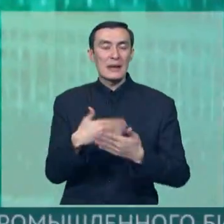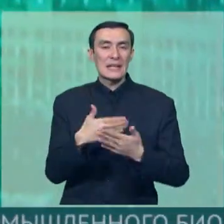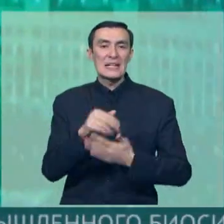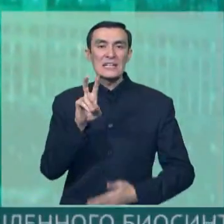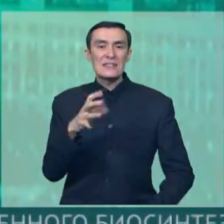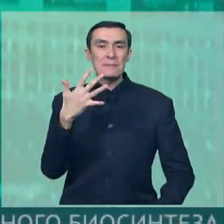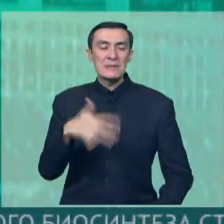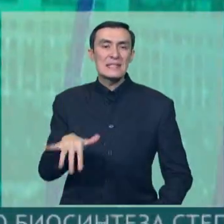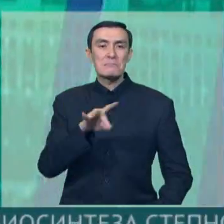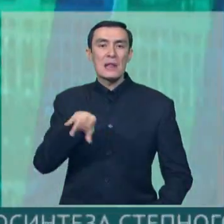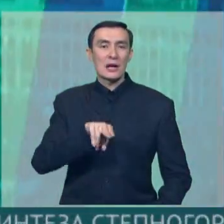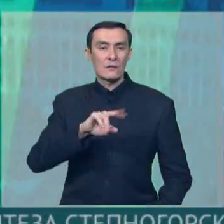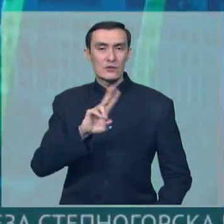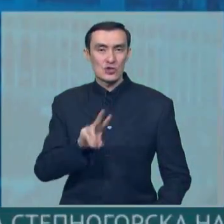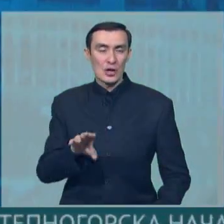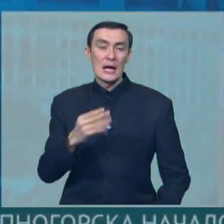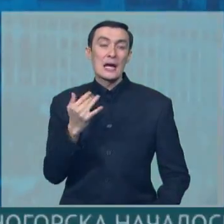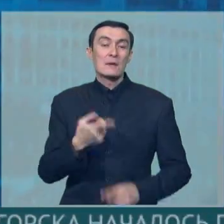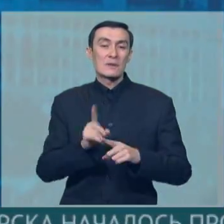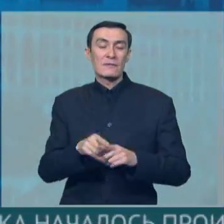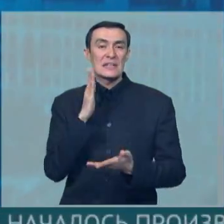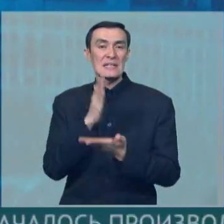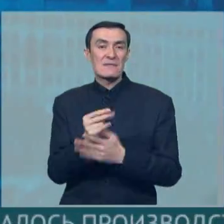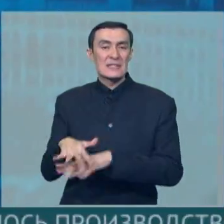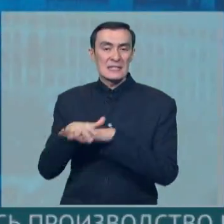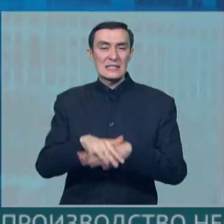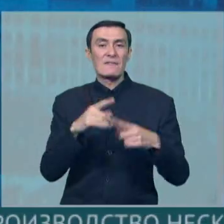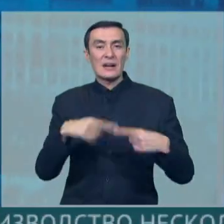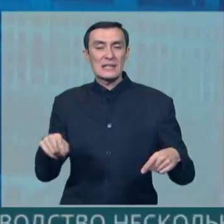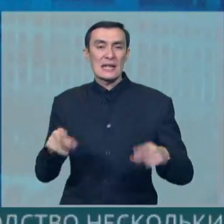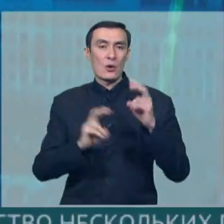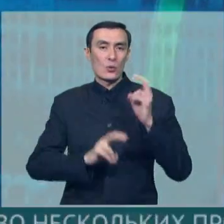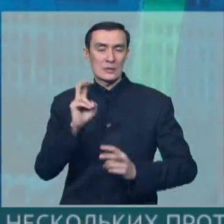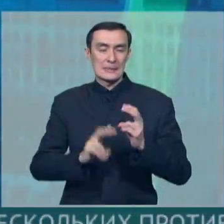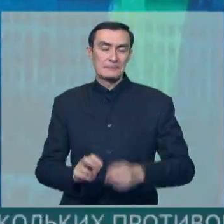250 миллиардов долларов США прямых иностранных инвестиций в разные отрасли экономики.